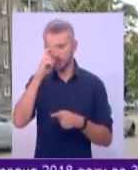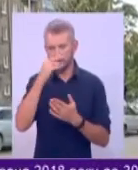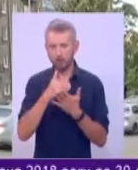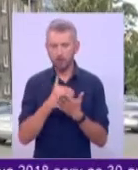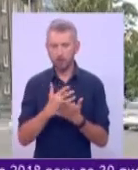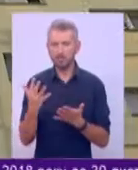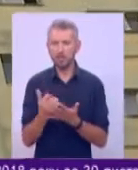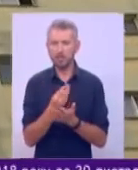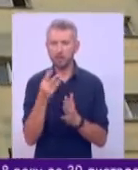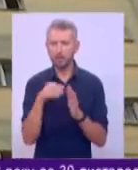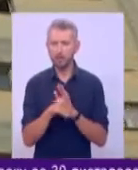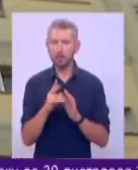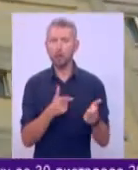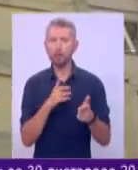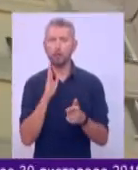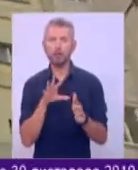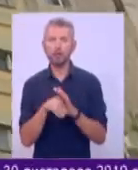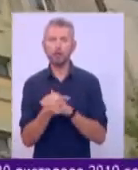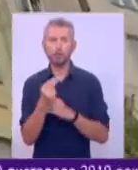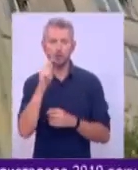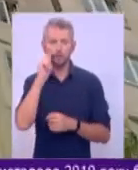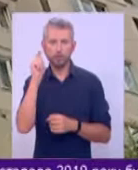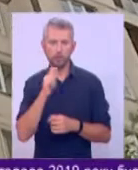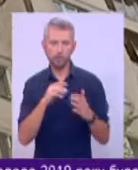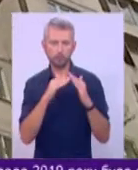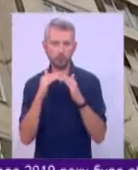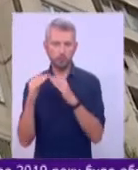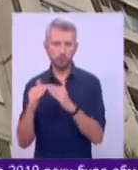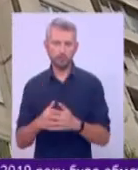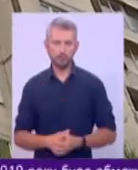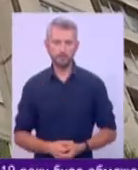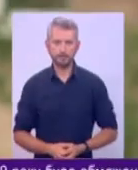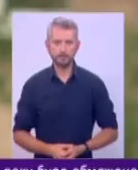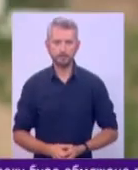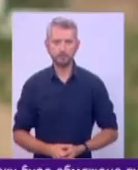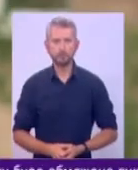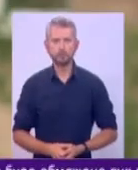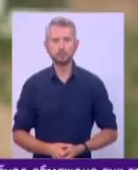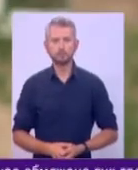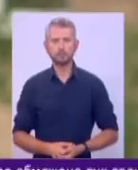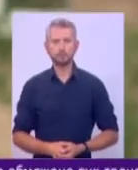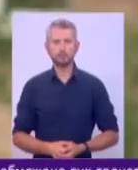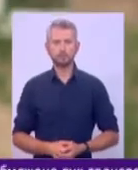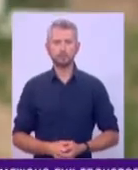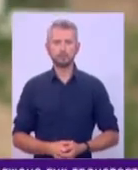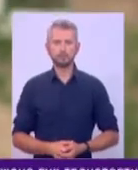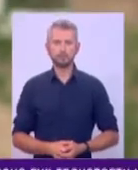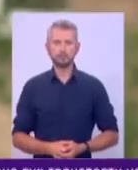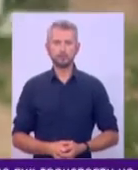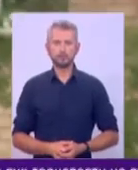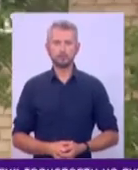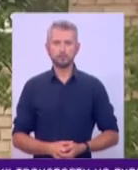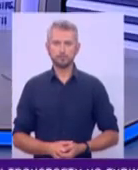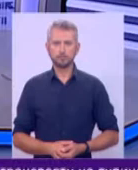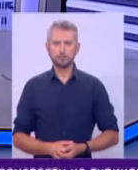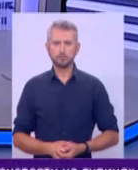знайти інвестора, який готовий буде вкласти гроші в українську нерухомість. Лариса Зубенко, Михайло Євстигнієв, Олександр Козуб, Дмитро Аліфанов, телеканал Київ.